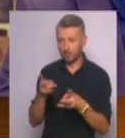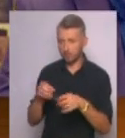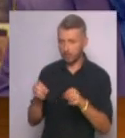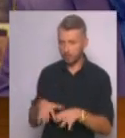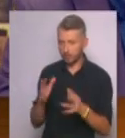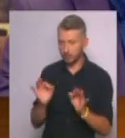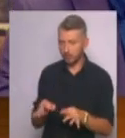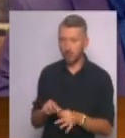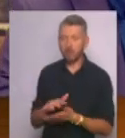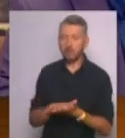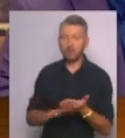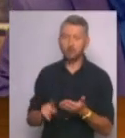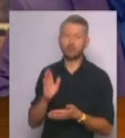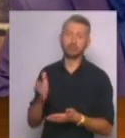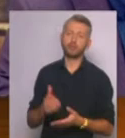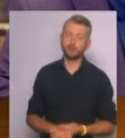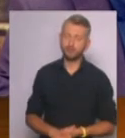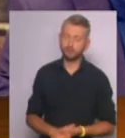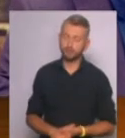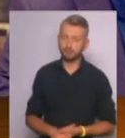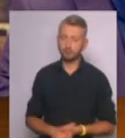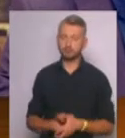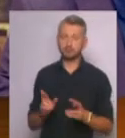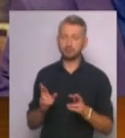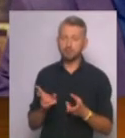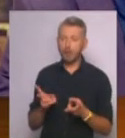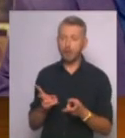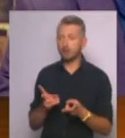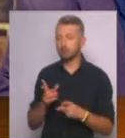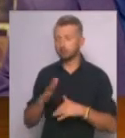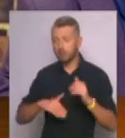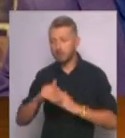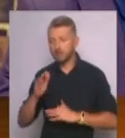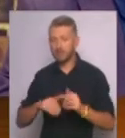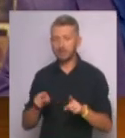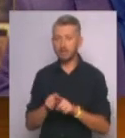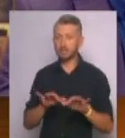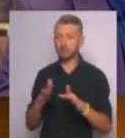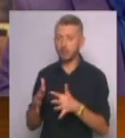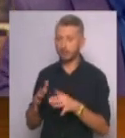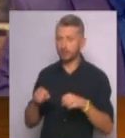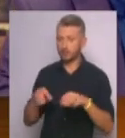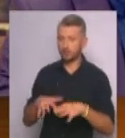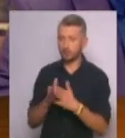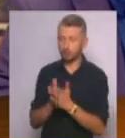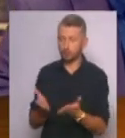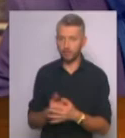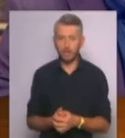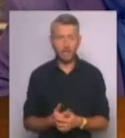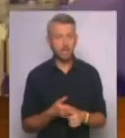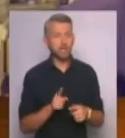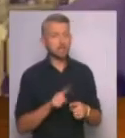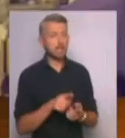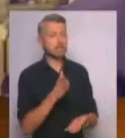вирішувати. Що далі буде відбуватися на практиці? Яким чином на практиці потім такі ситуації вирішуються? Прошу. Це якраз